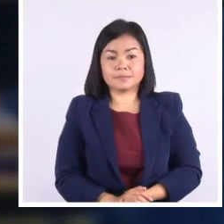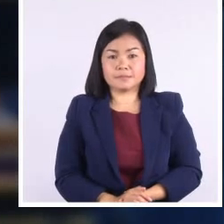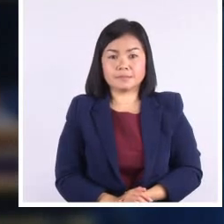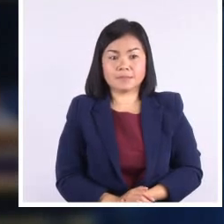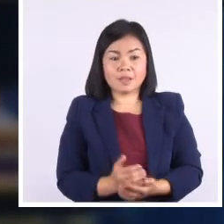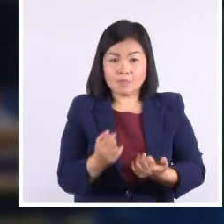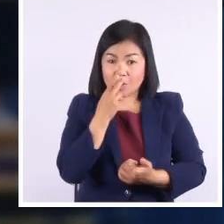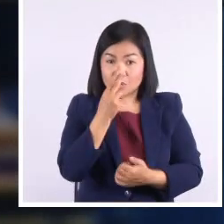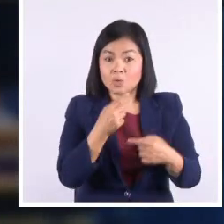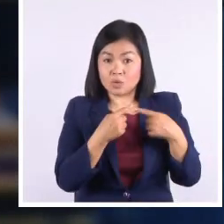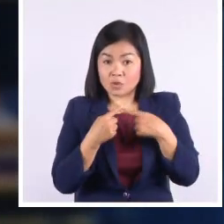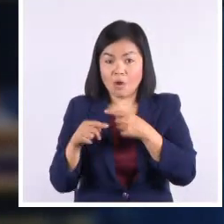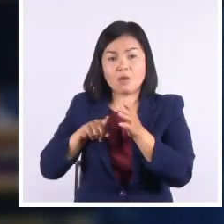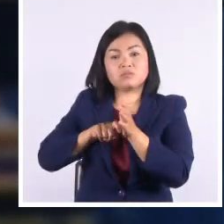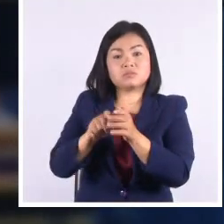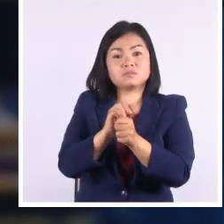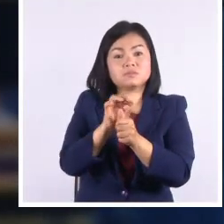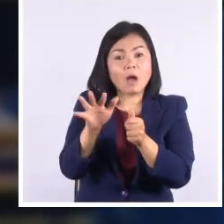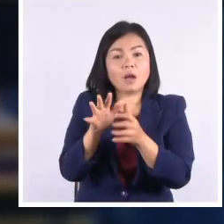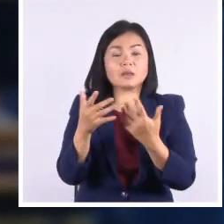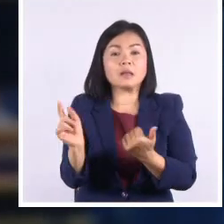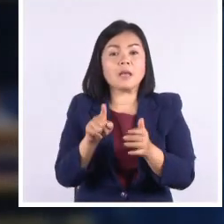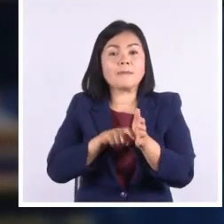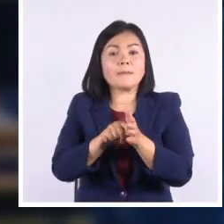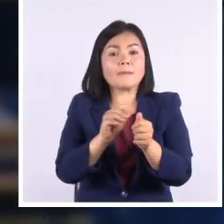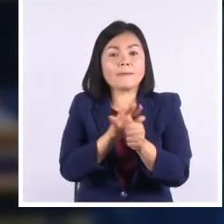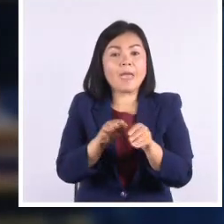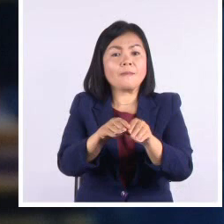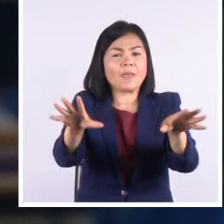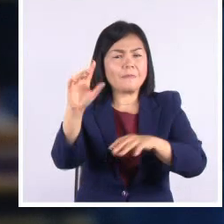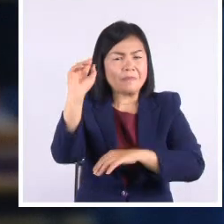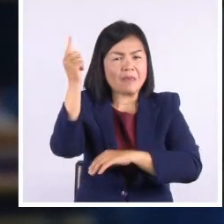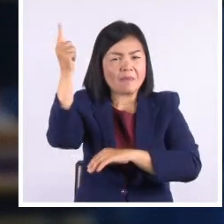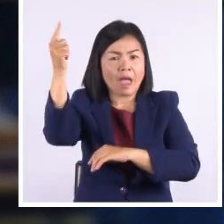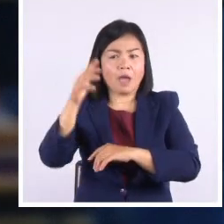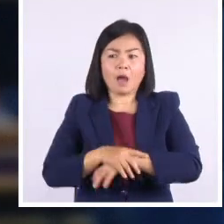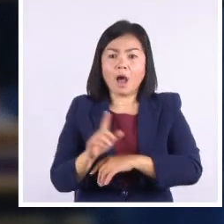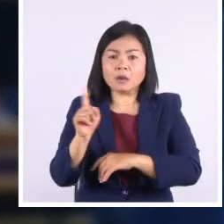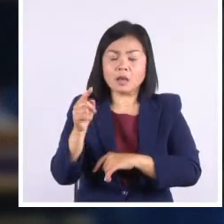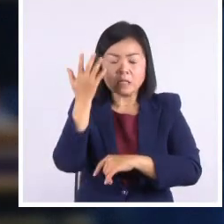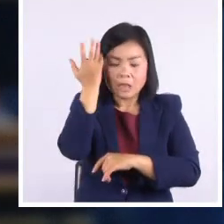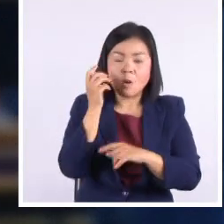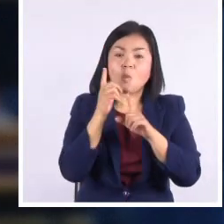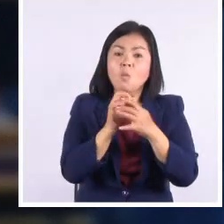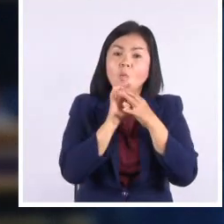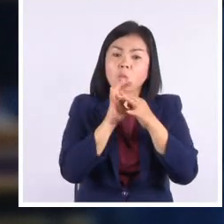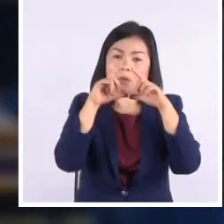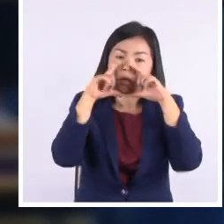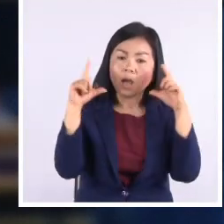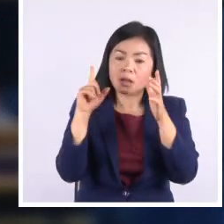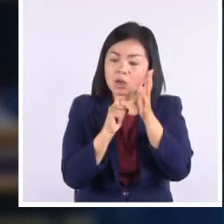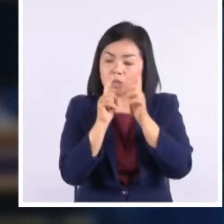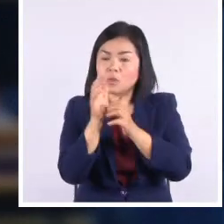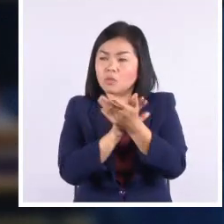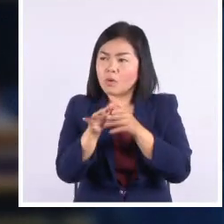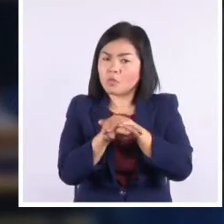ก็กลับมาที่เรื่องกูสิบเก้าในบ้านเราที่มีการระบาดรอบใหม่นะครับหลายคนเนี่ยกังวลเรื่องของหน้ากากอนามัยเรื่องของแอลกอฮอล์ว่าจะมี